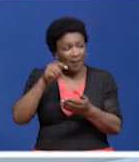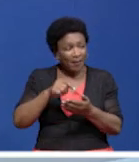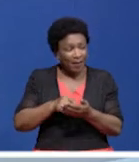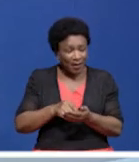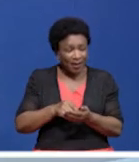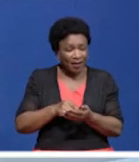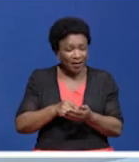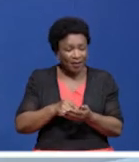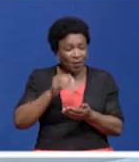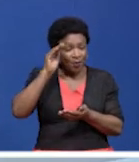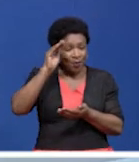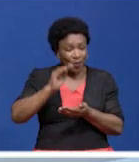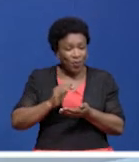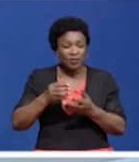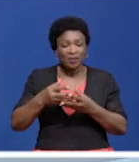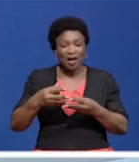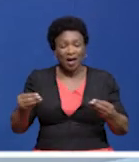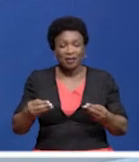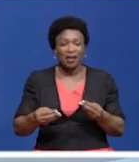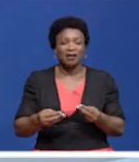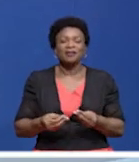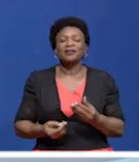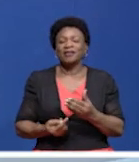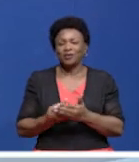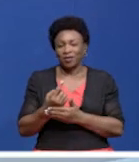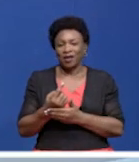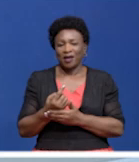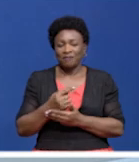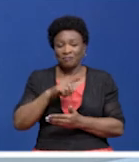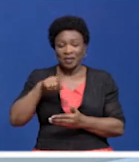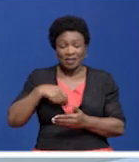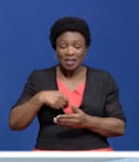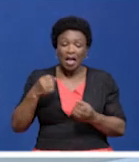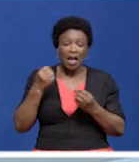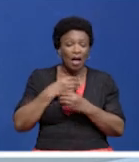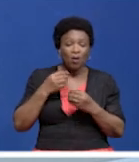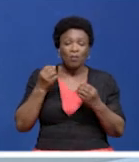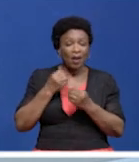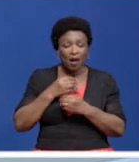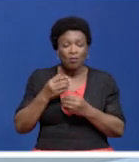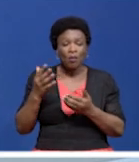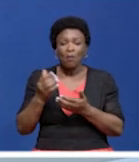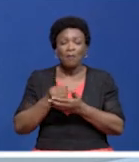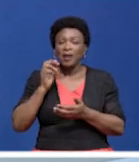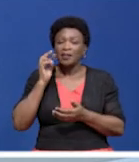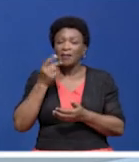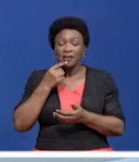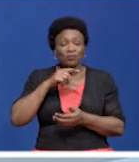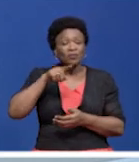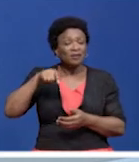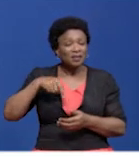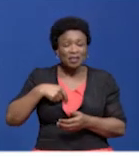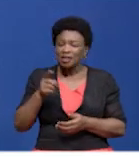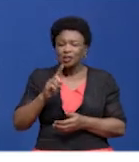kupu aari zinj saij keny maju